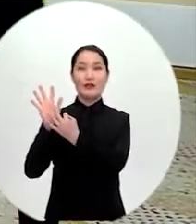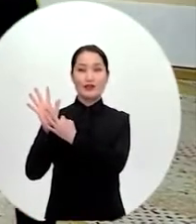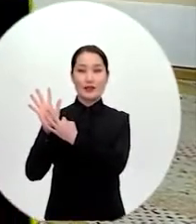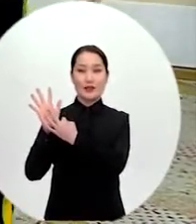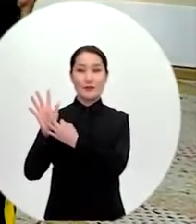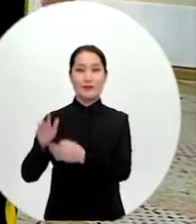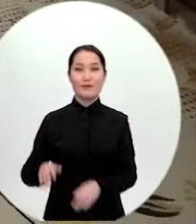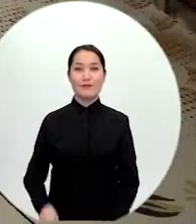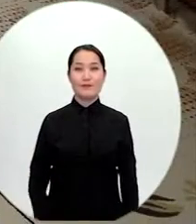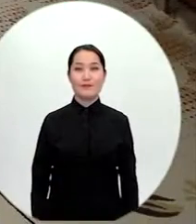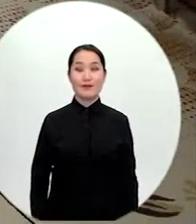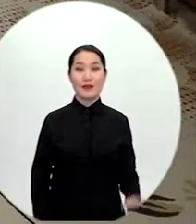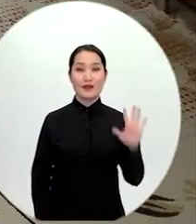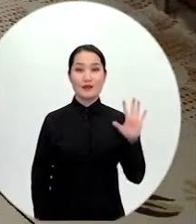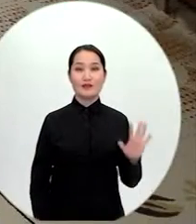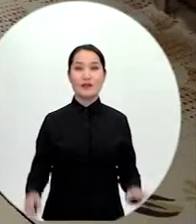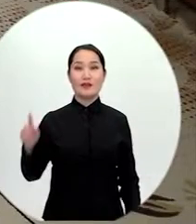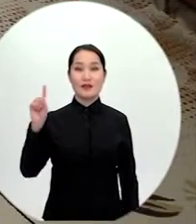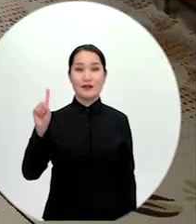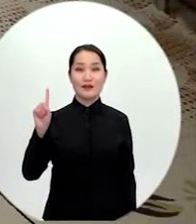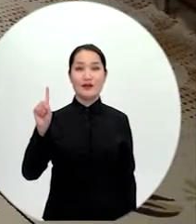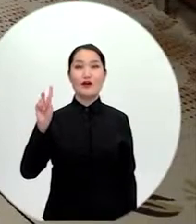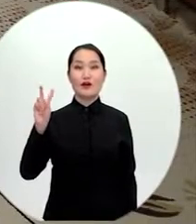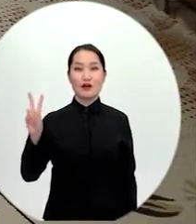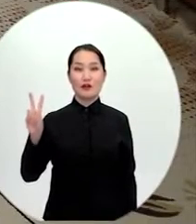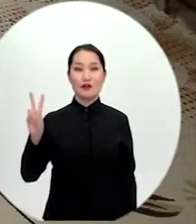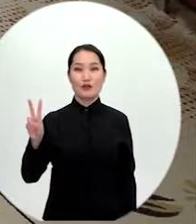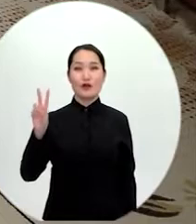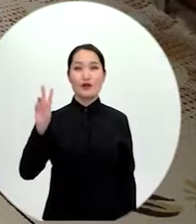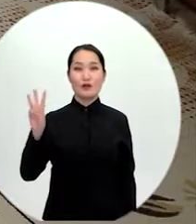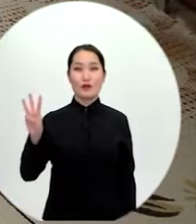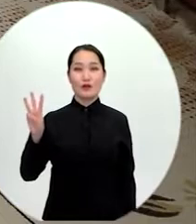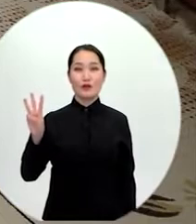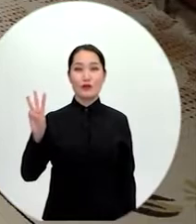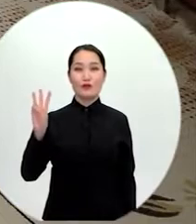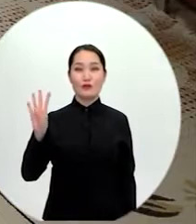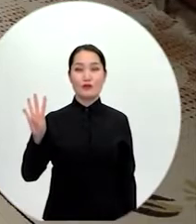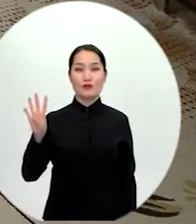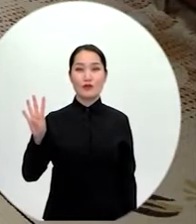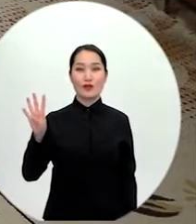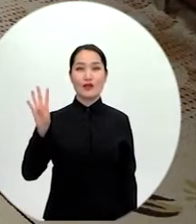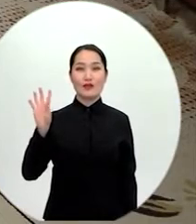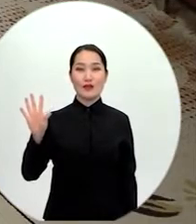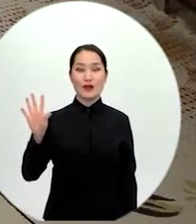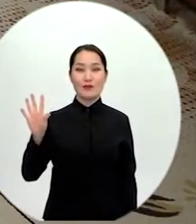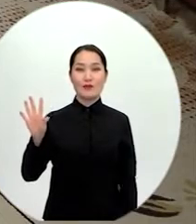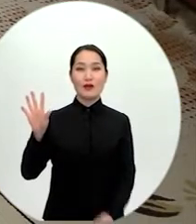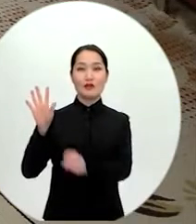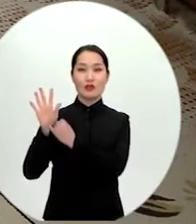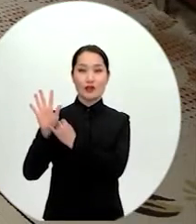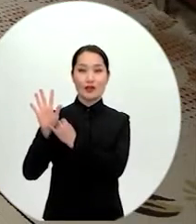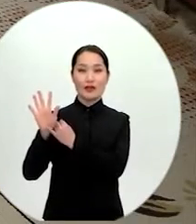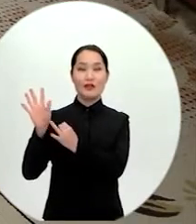7 8. 5-р 8 дод дасгал 1 2 3 4